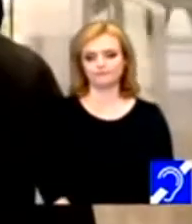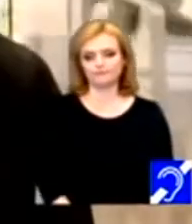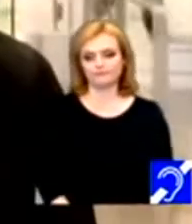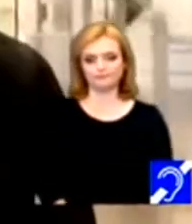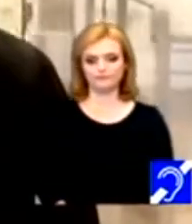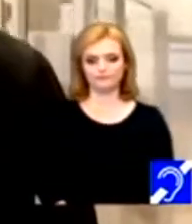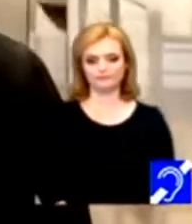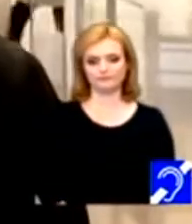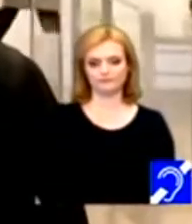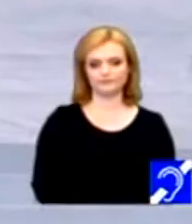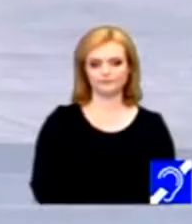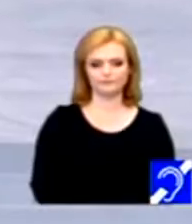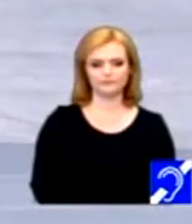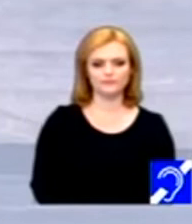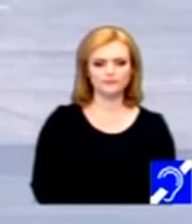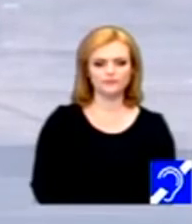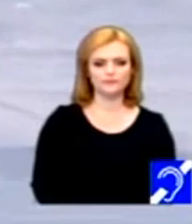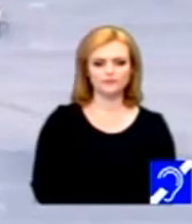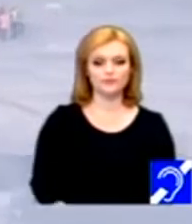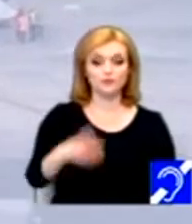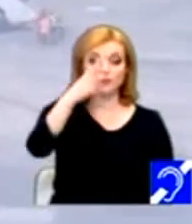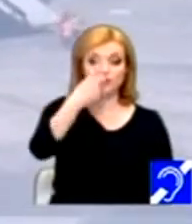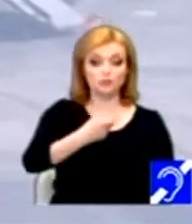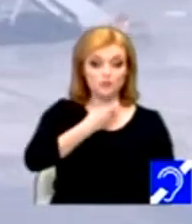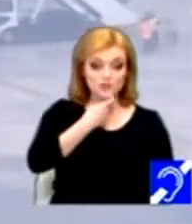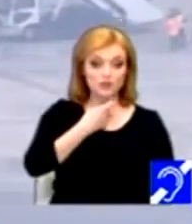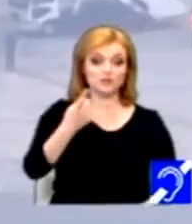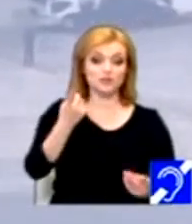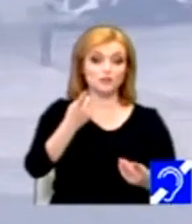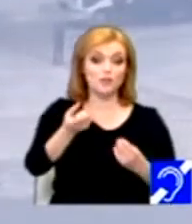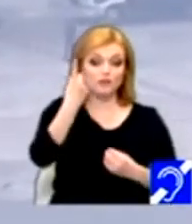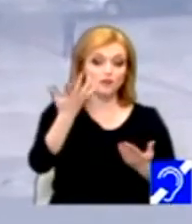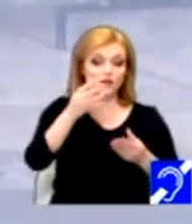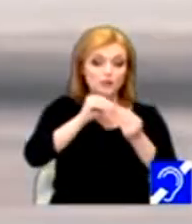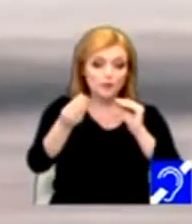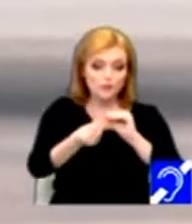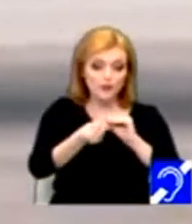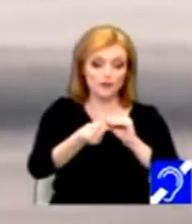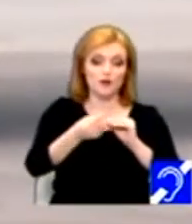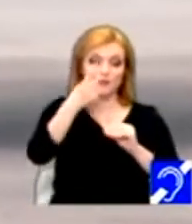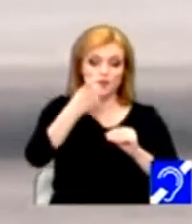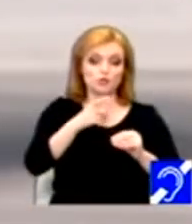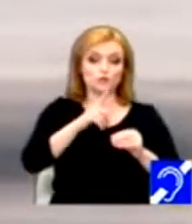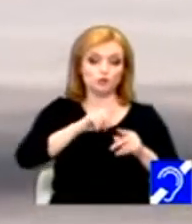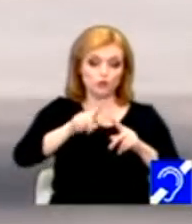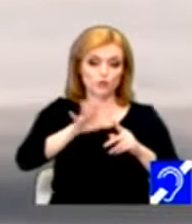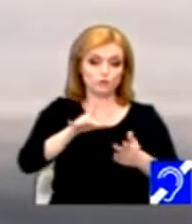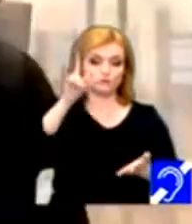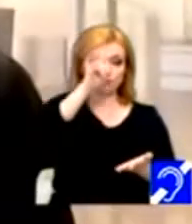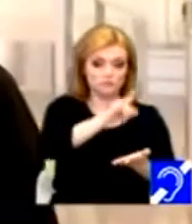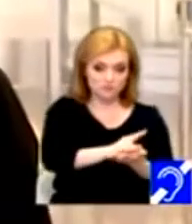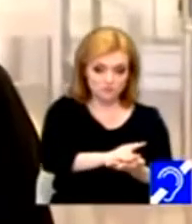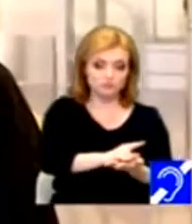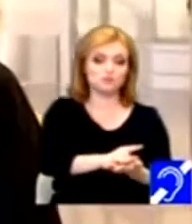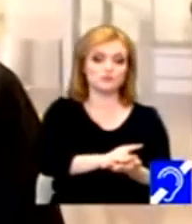mii ga ni mii kouhou desu ne. Watashi chotto mae no hou no seki notte mashita kedo, ma don to iu oto ga shite, sono shunkan